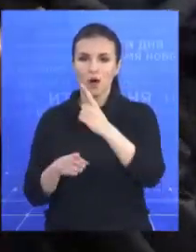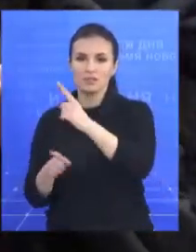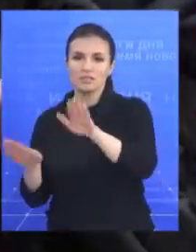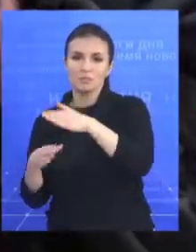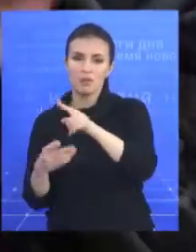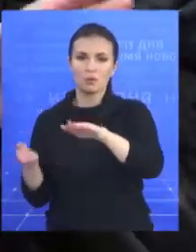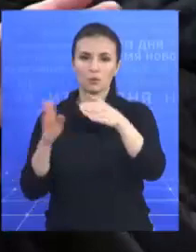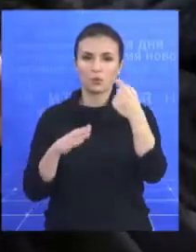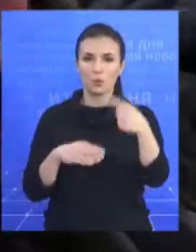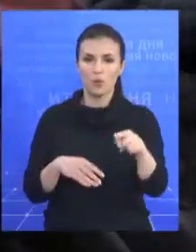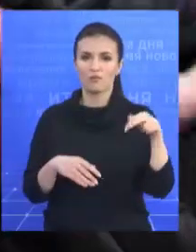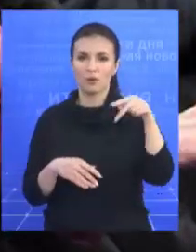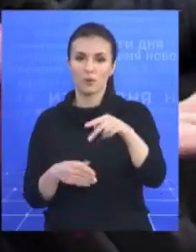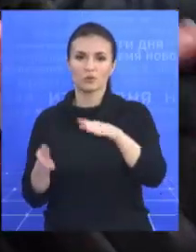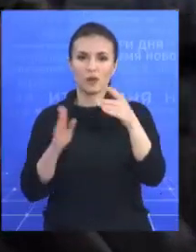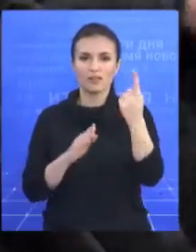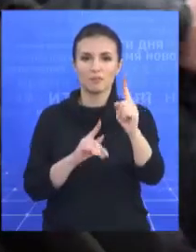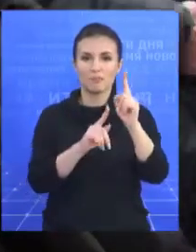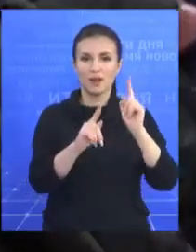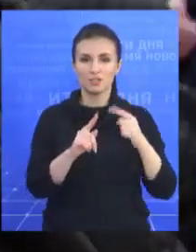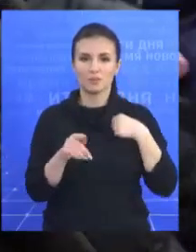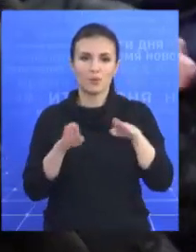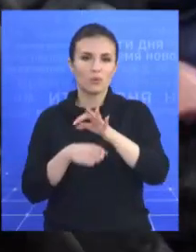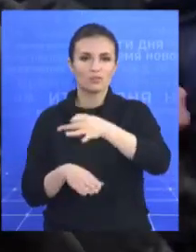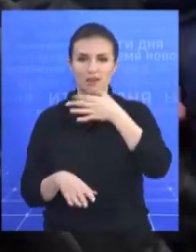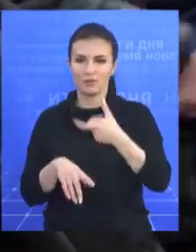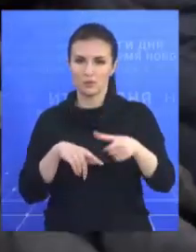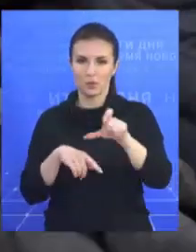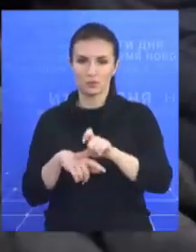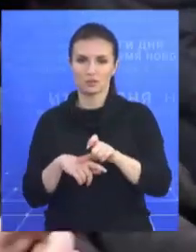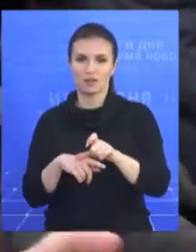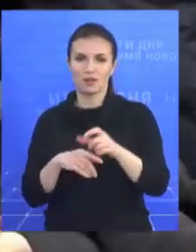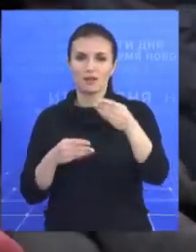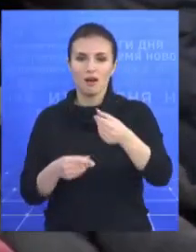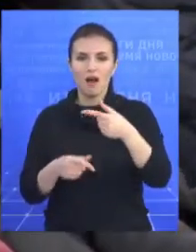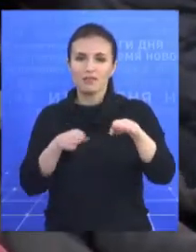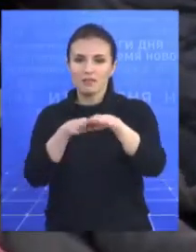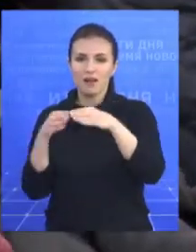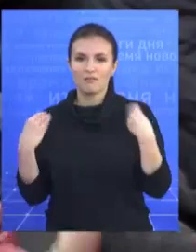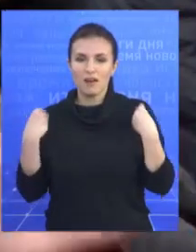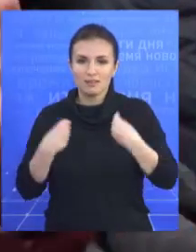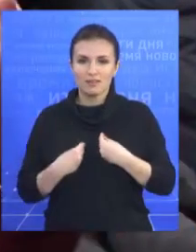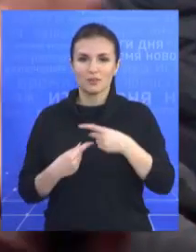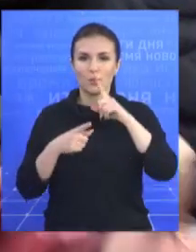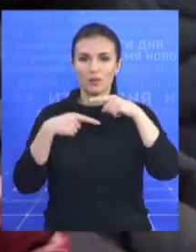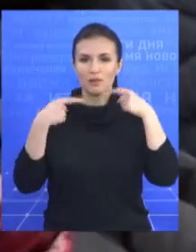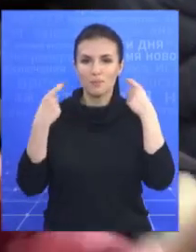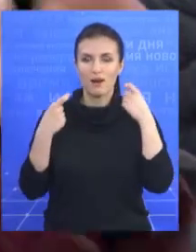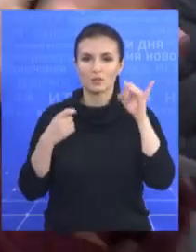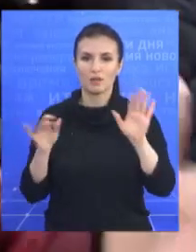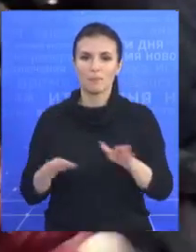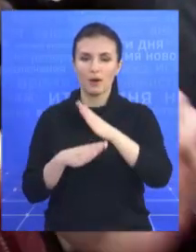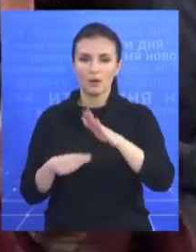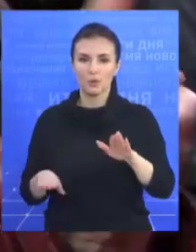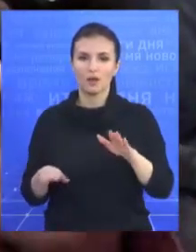спел, другой выходит, один прячется. Вот такое мне нравится, очень даже. Одинаково одетые и улыбаются,